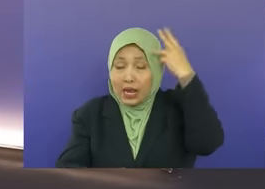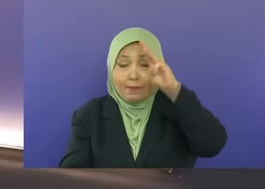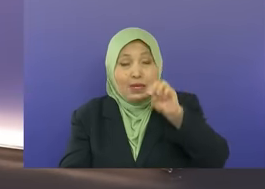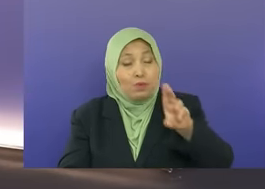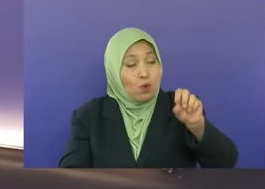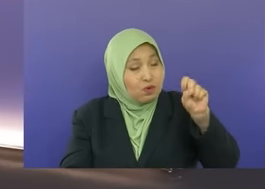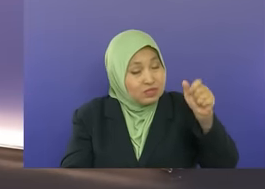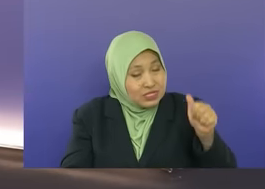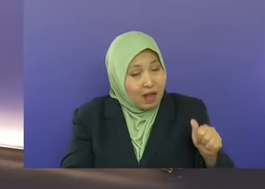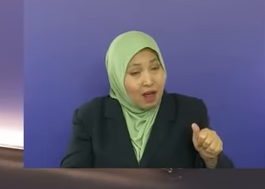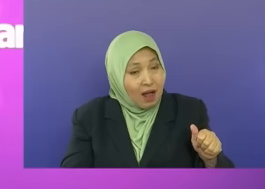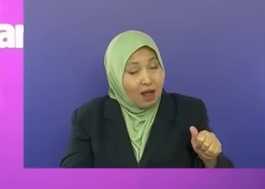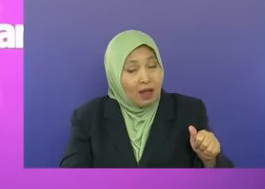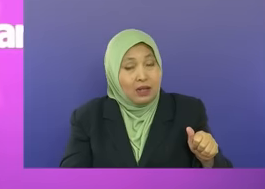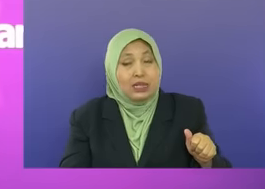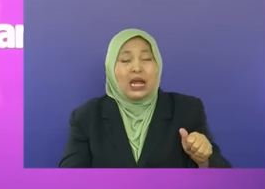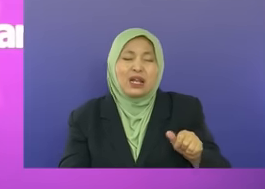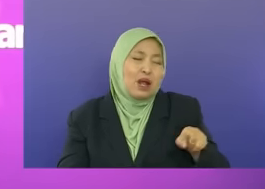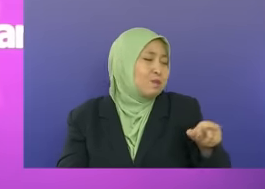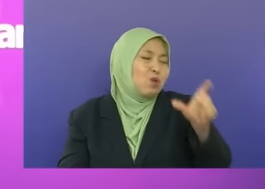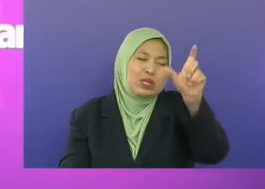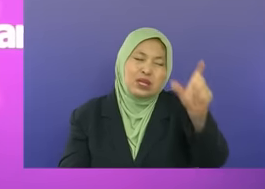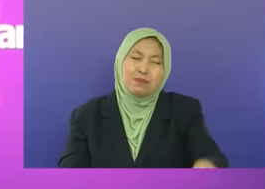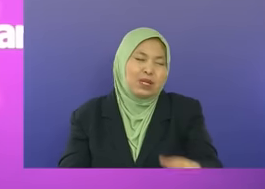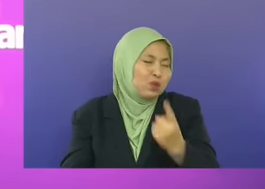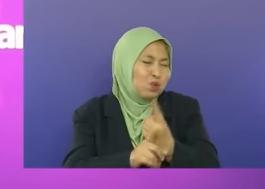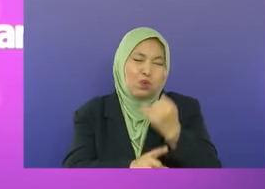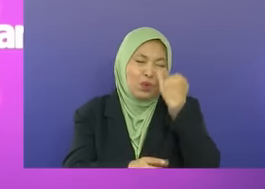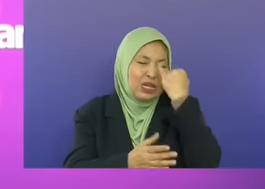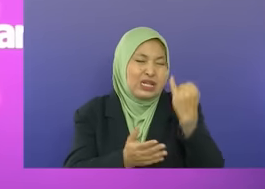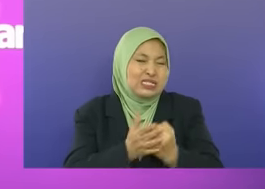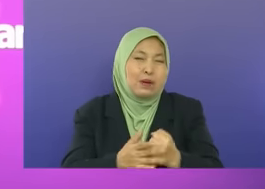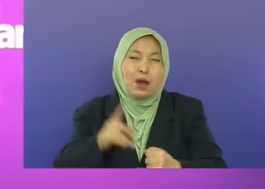Wa Antum dzalimun kamu nih memang